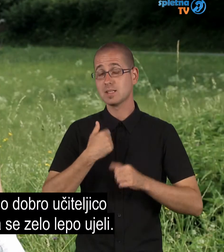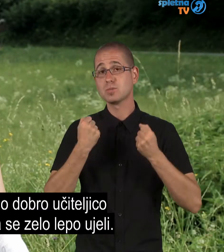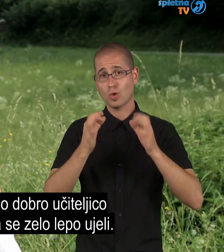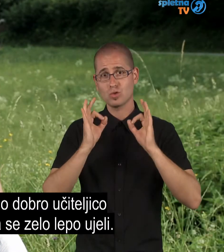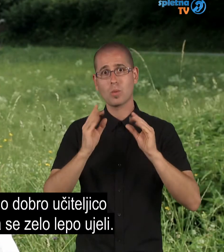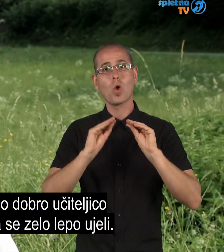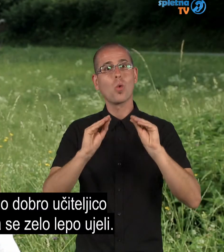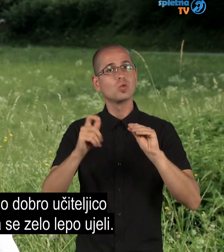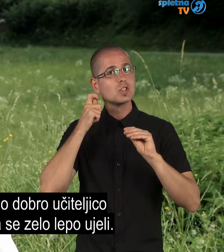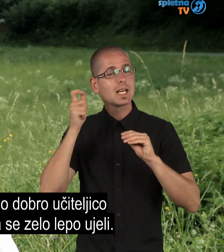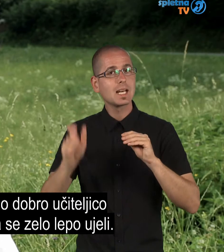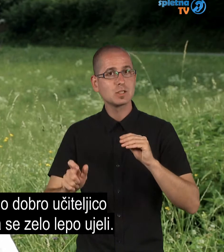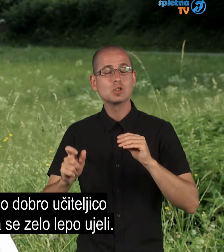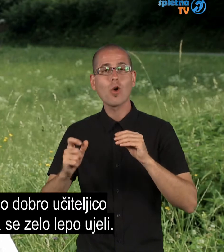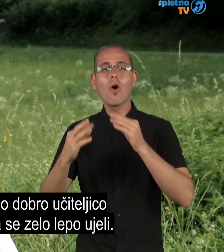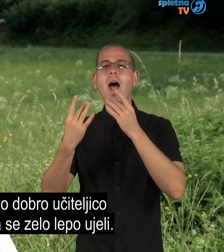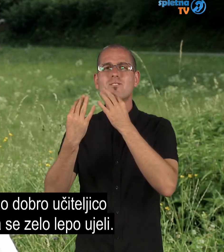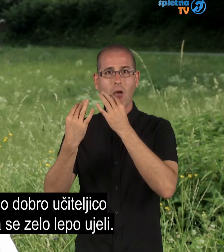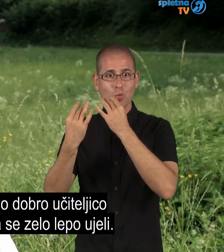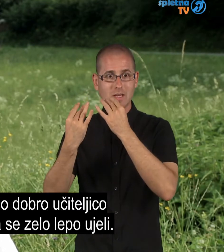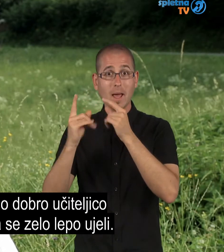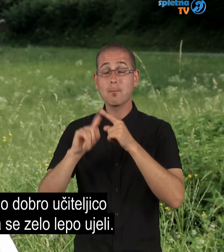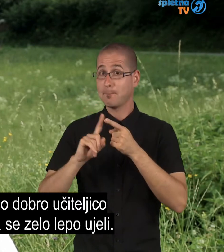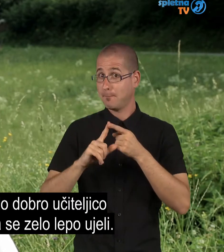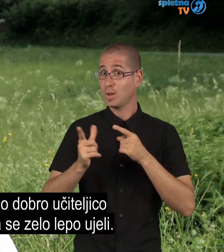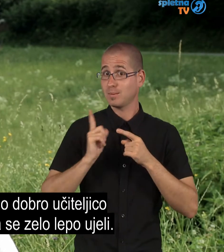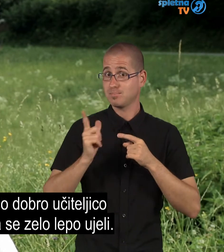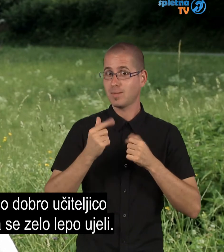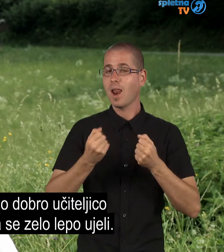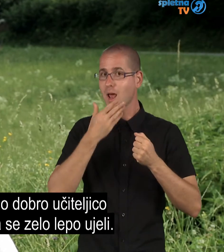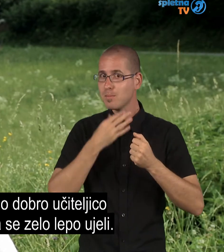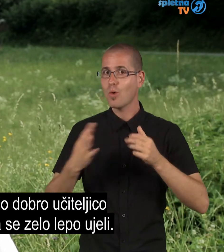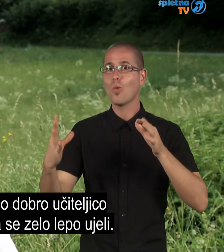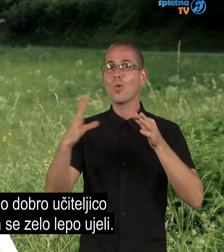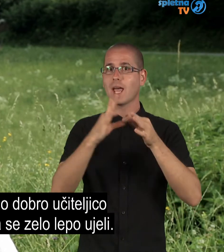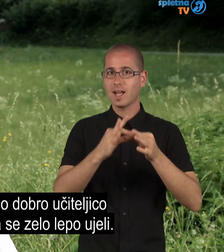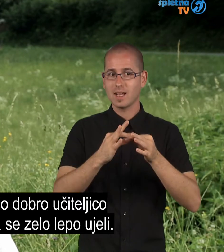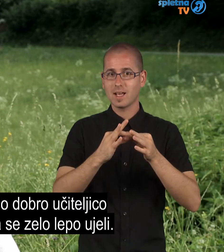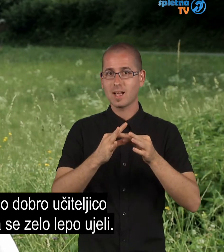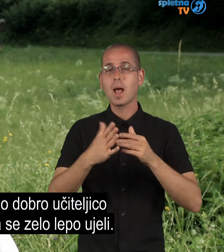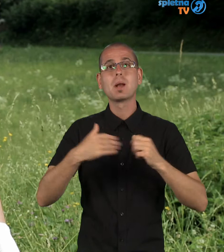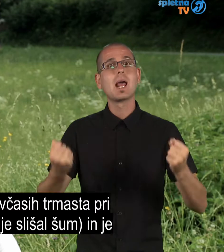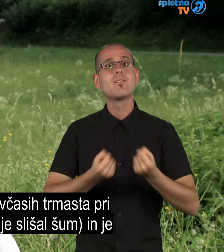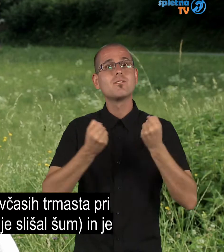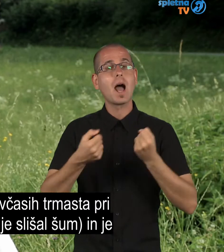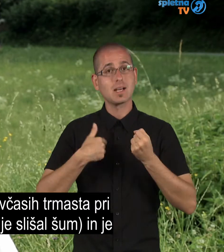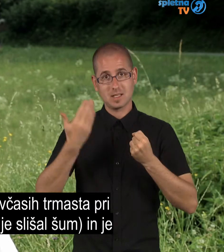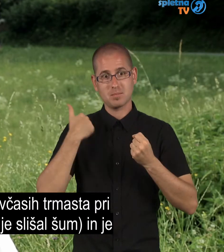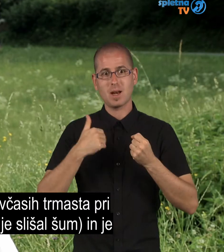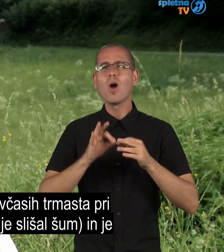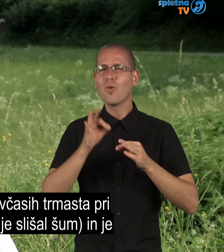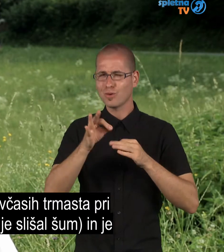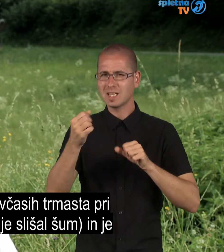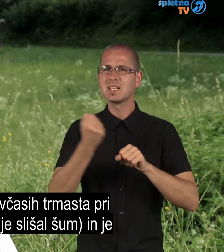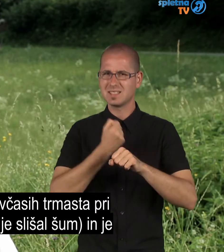Imela sem zelo dobro učiteljico prečne flavte in sva se zelo lepo ujeli. Pri vaju sem bila